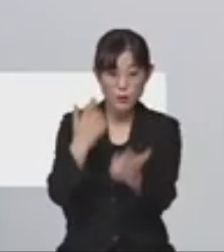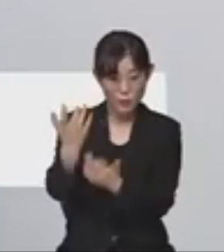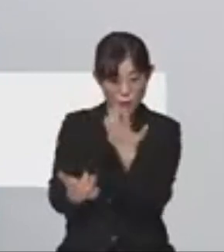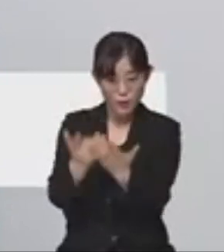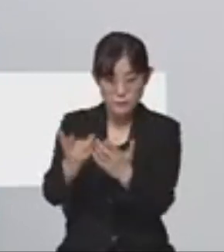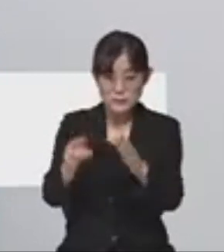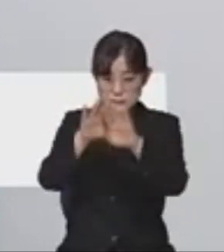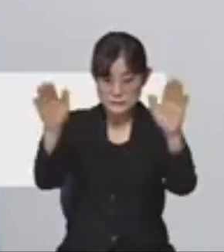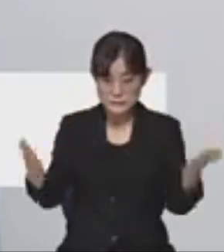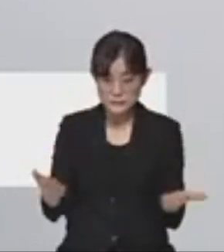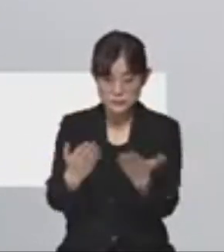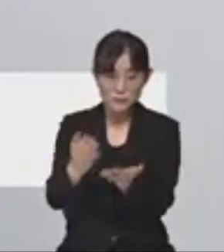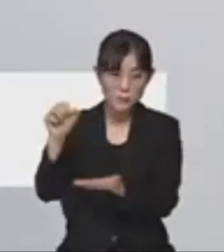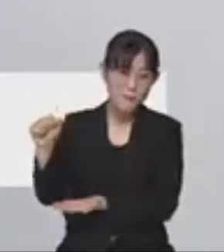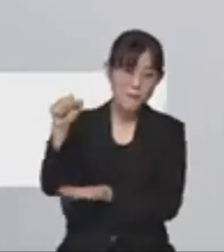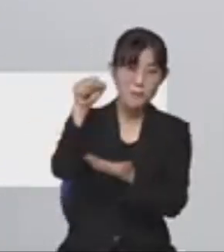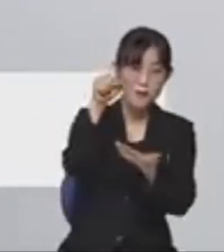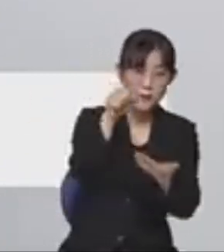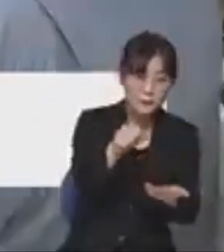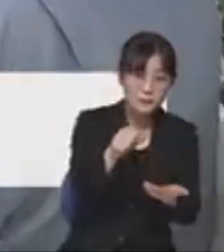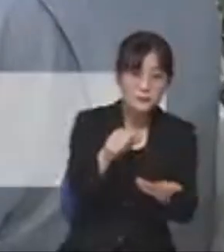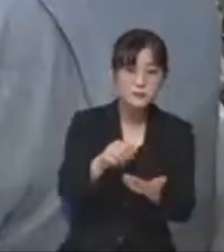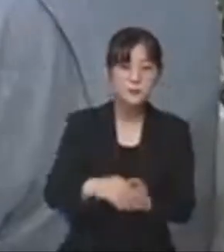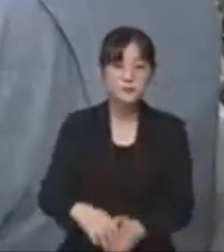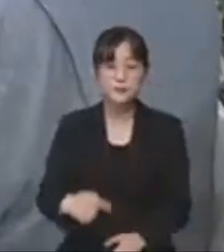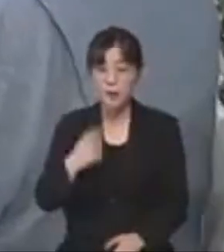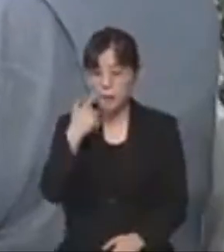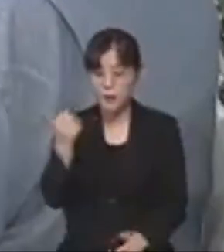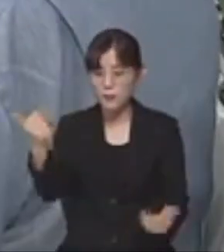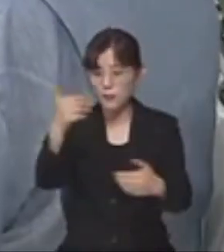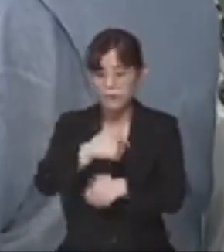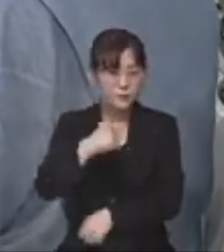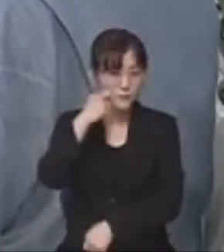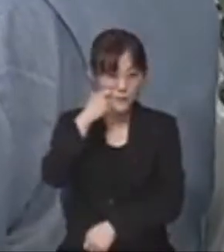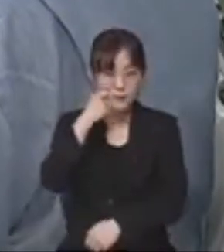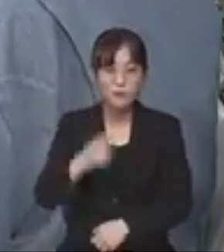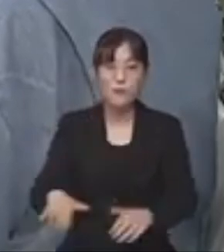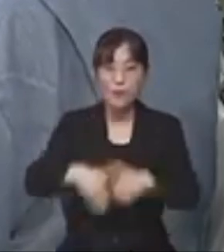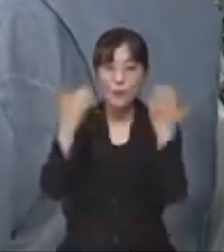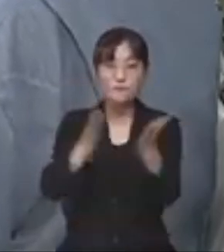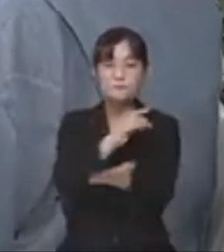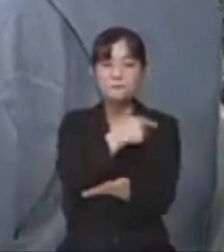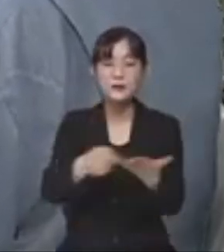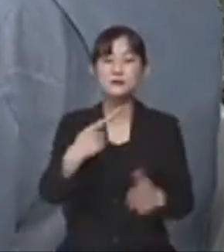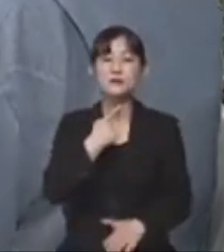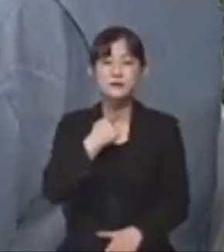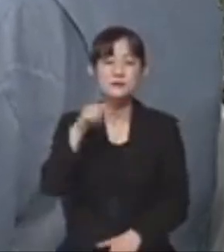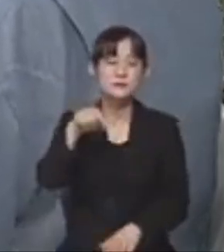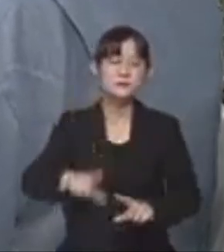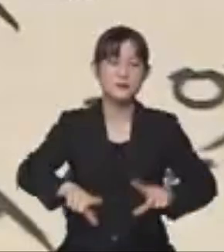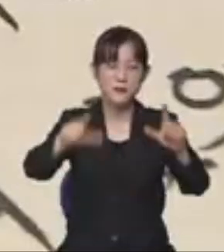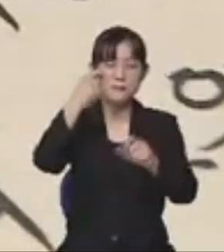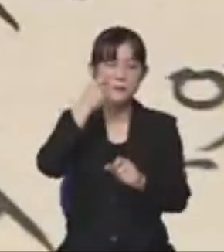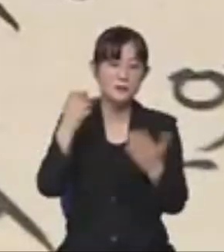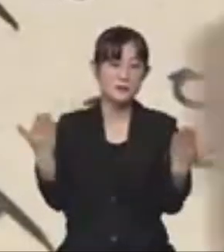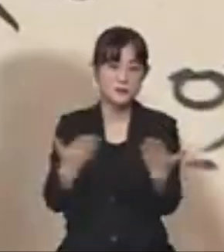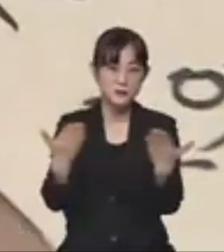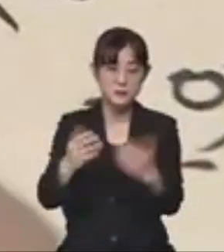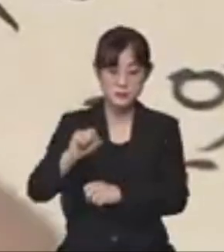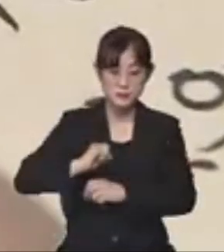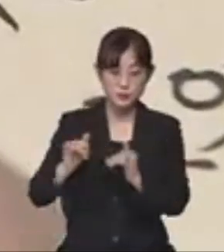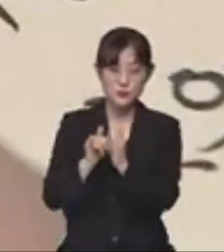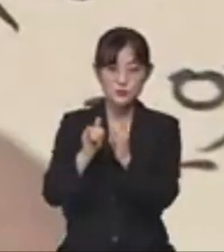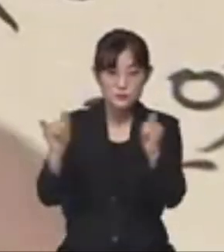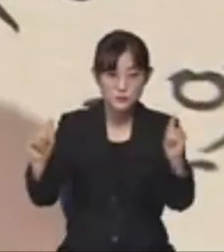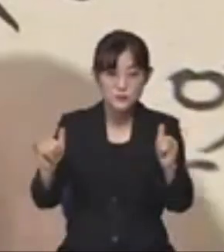화장해가지고 연결식에 저는 안아보지도 못했어요. 모두가 피해자였던 그날의 비극. 시민군은 재심